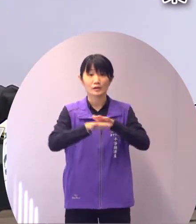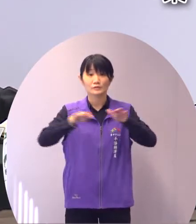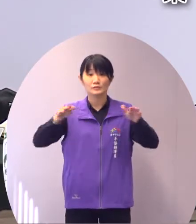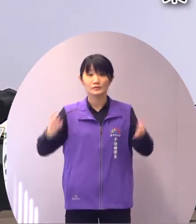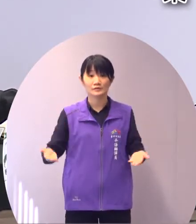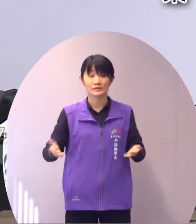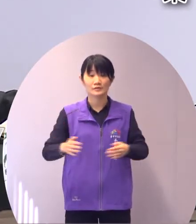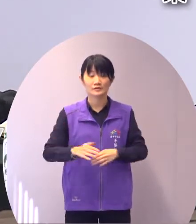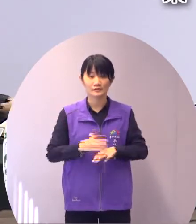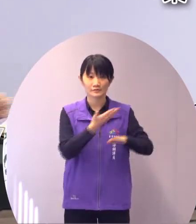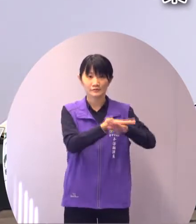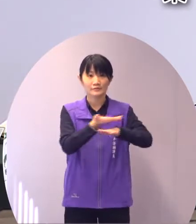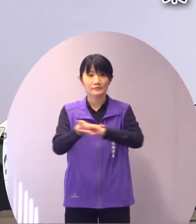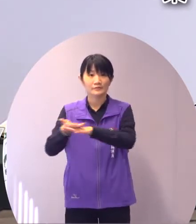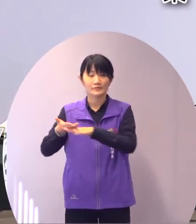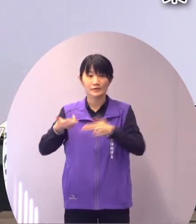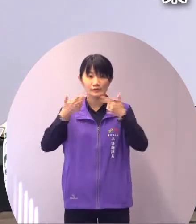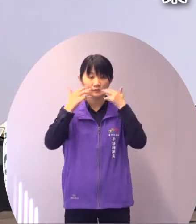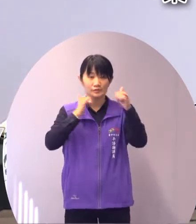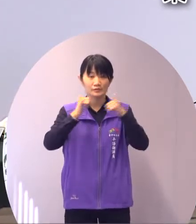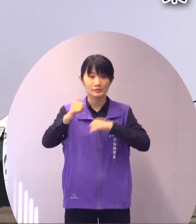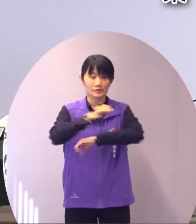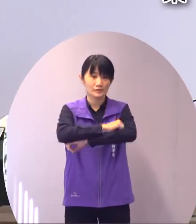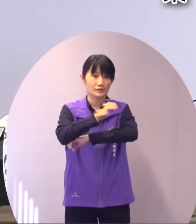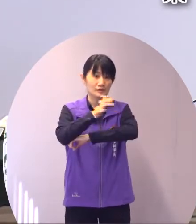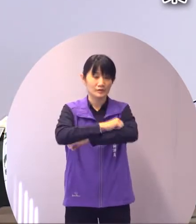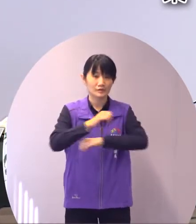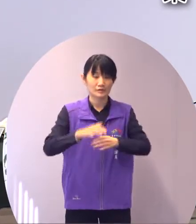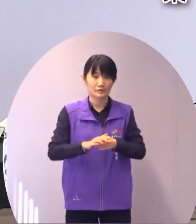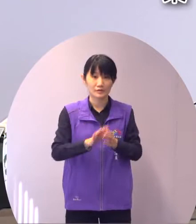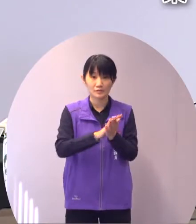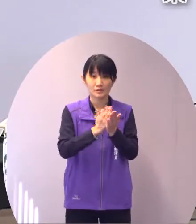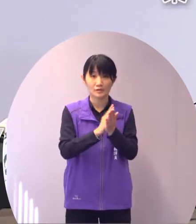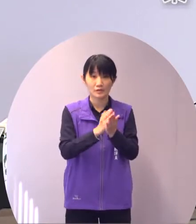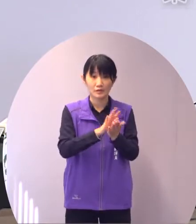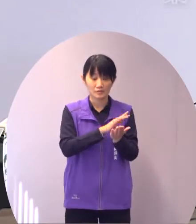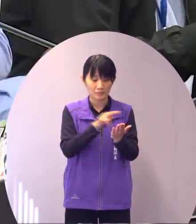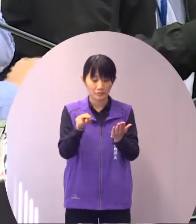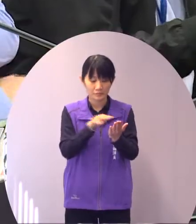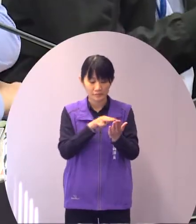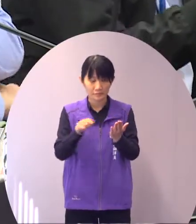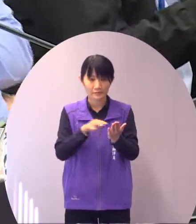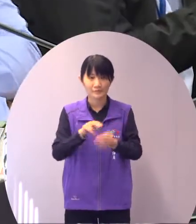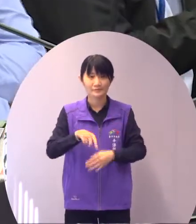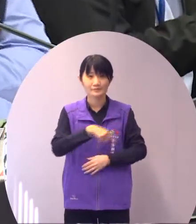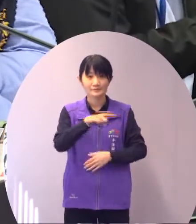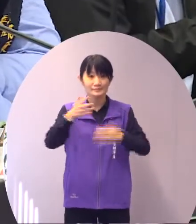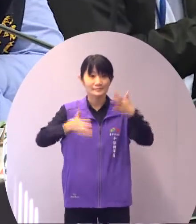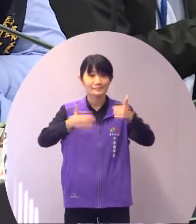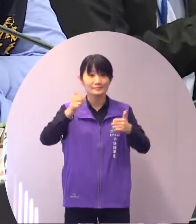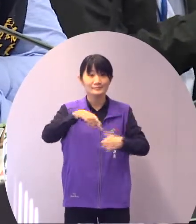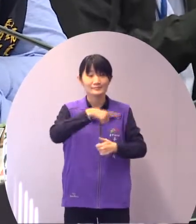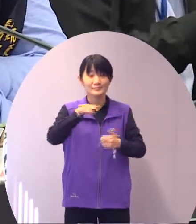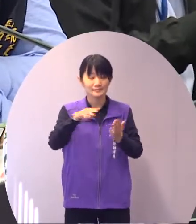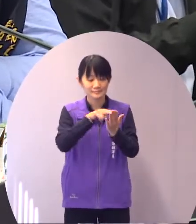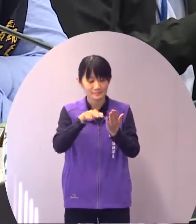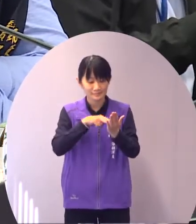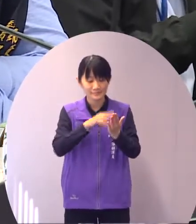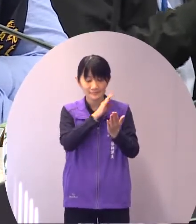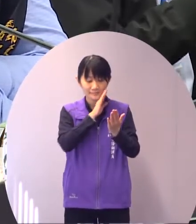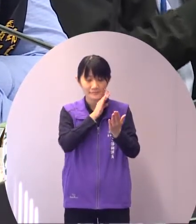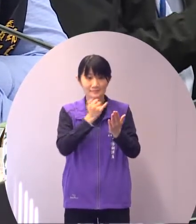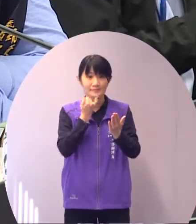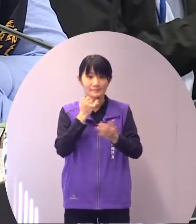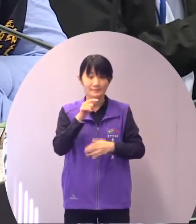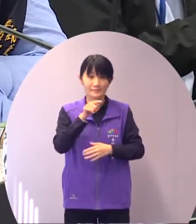一份袁明慧初刊的《原药台中》第二期的刊物，那也请大家各位首长可以参阅一下。那《原药